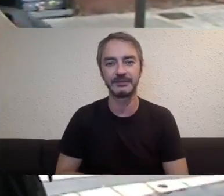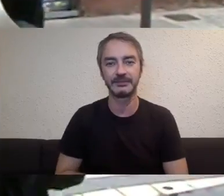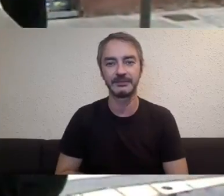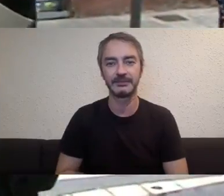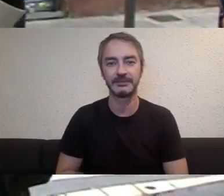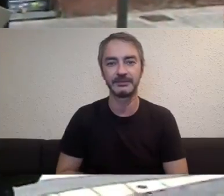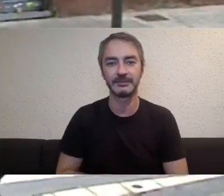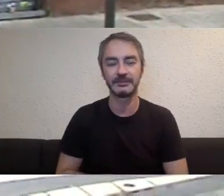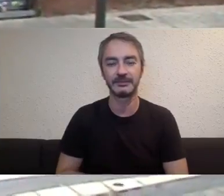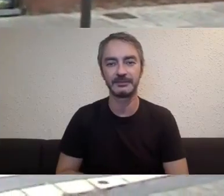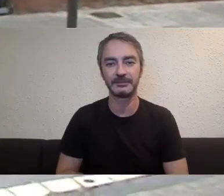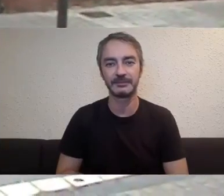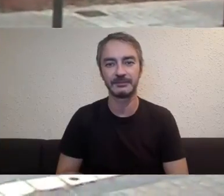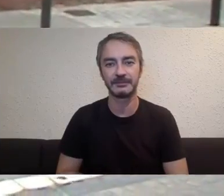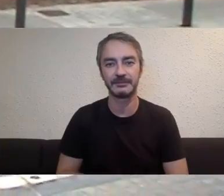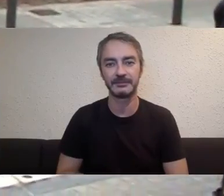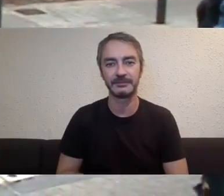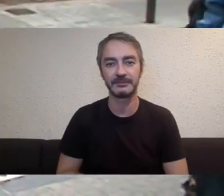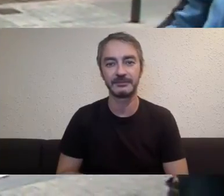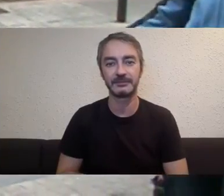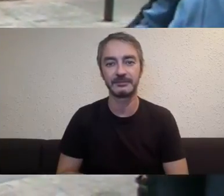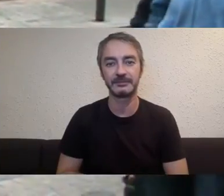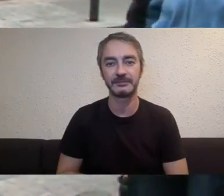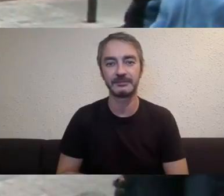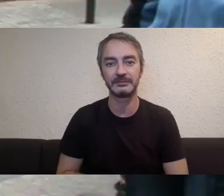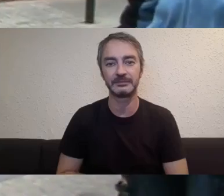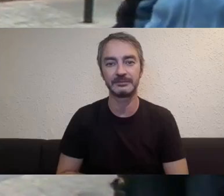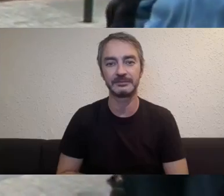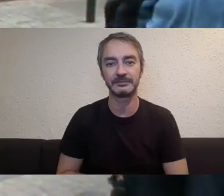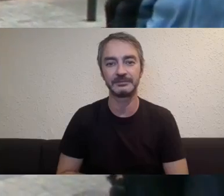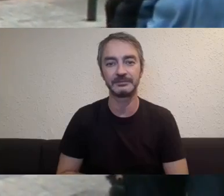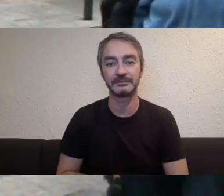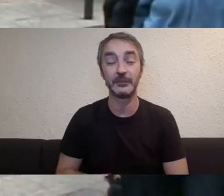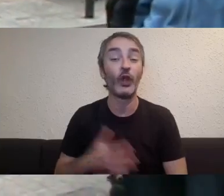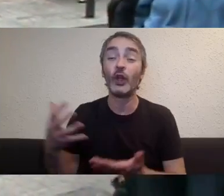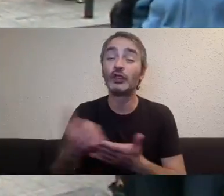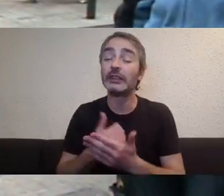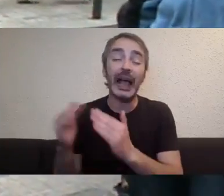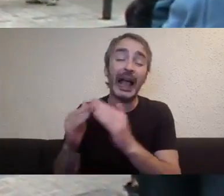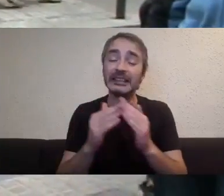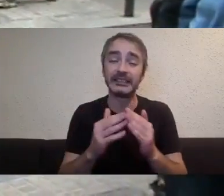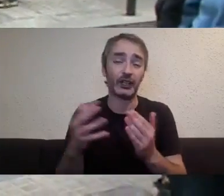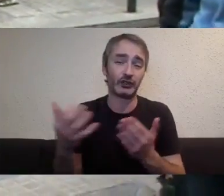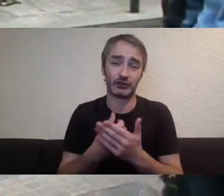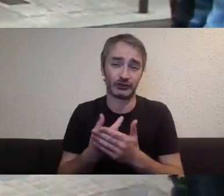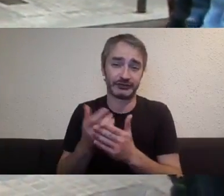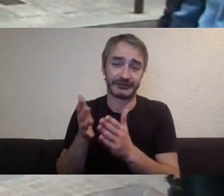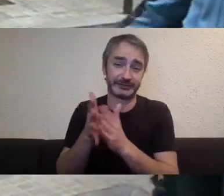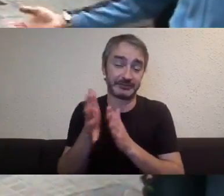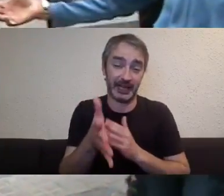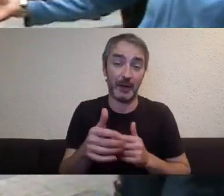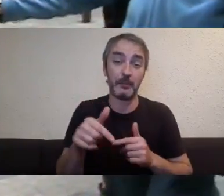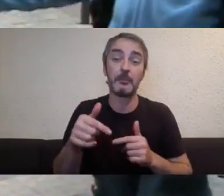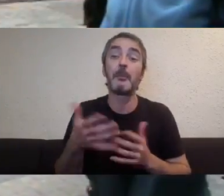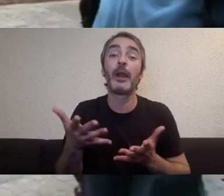Creuseu que no, valgui la pena explicar? És que ningú sap res perquè ningú va estar-hi, sí. quasi. Sí. No,